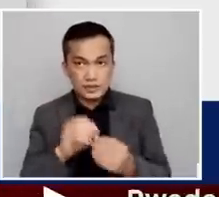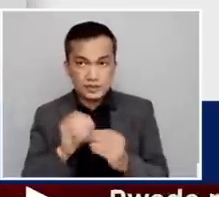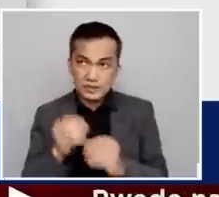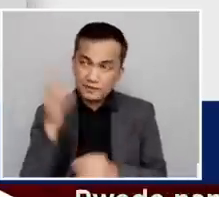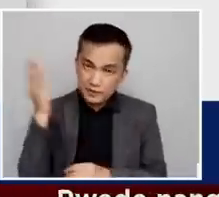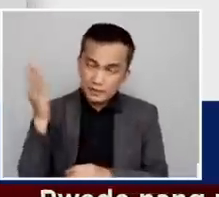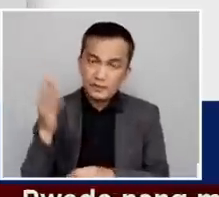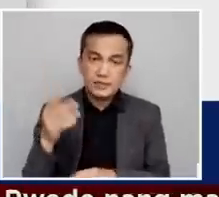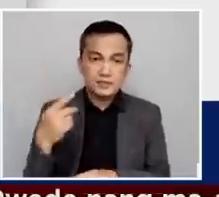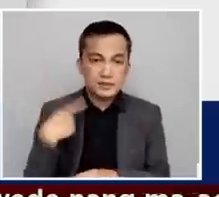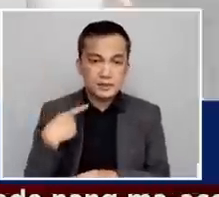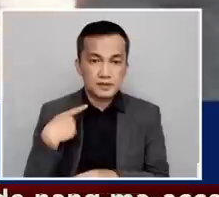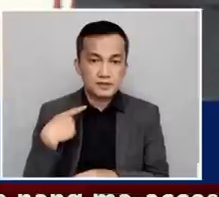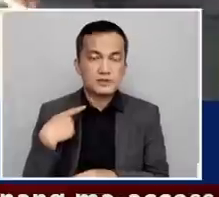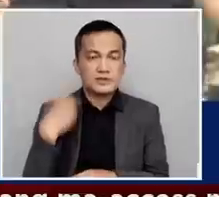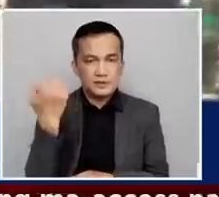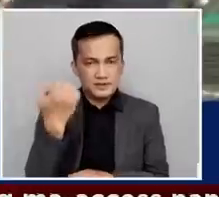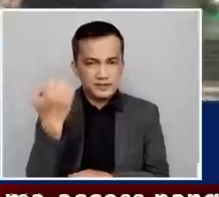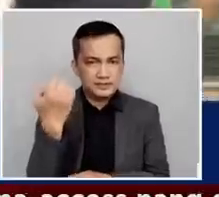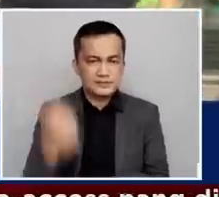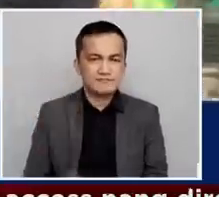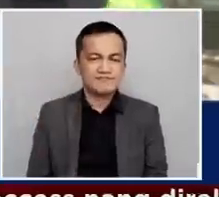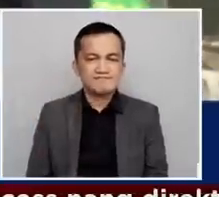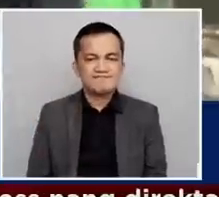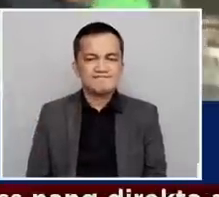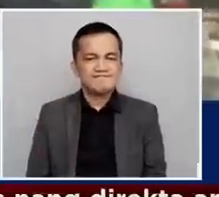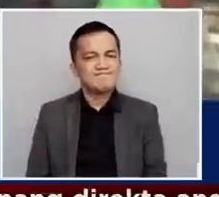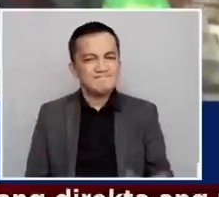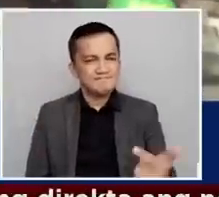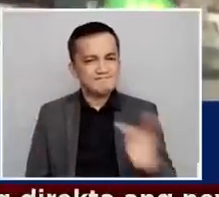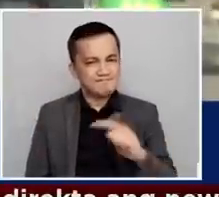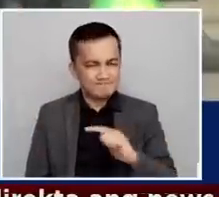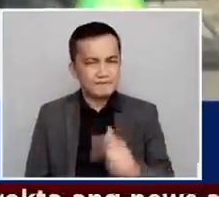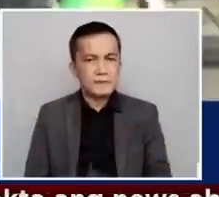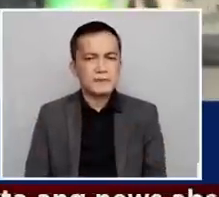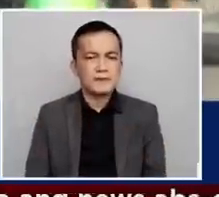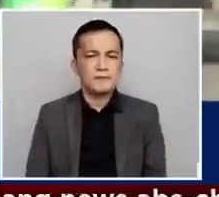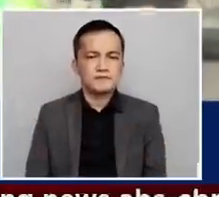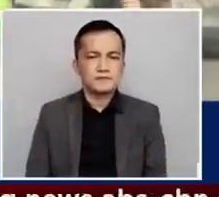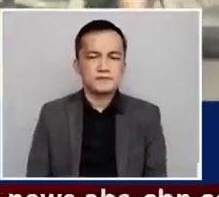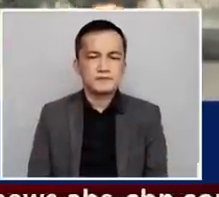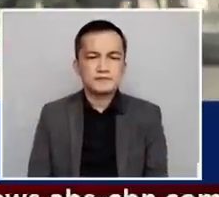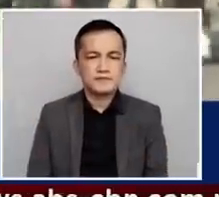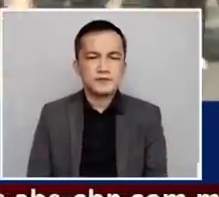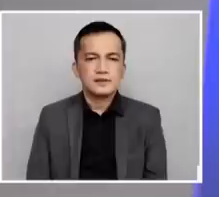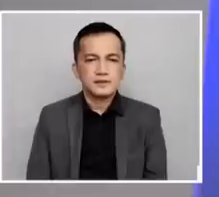may emergency. Zen Hernandez, ABS-CBN News.